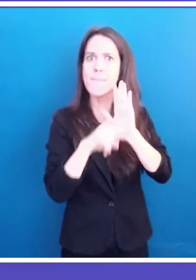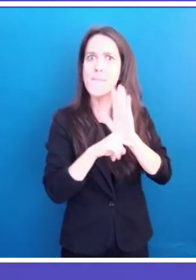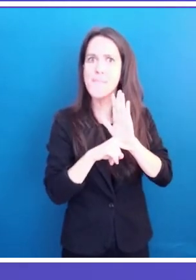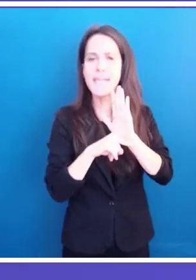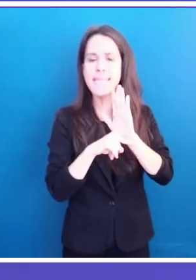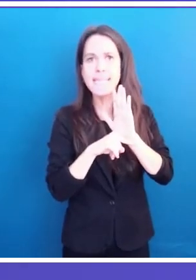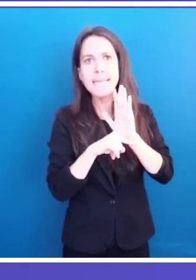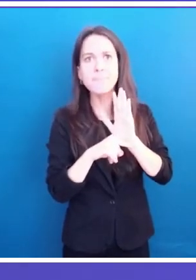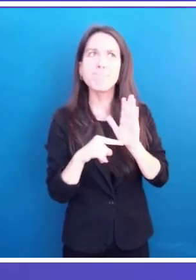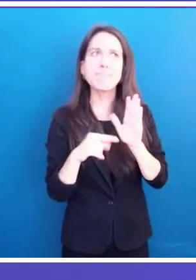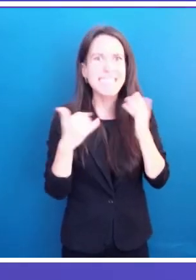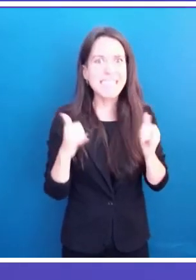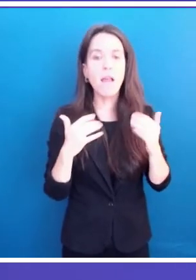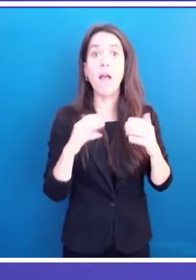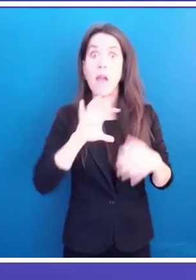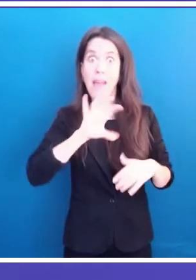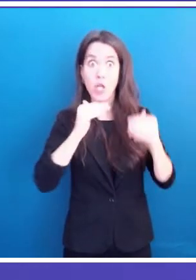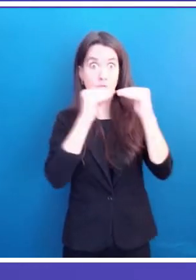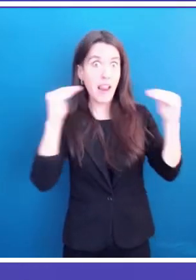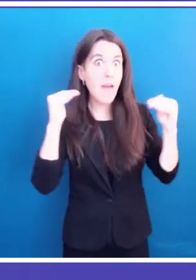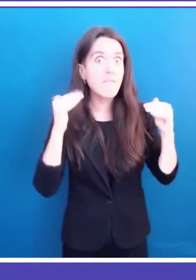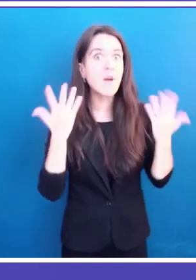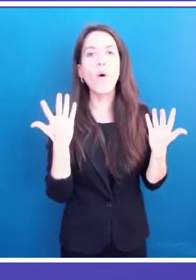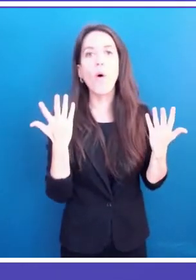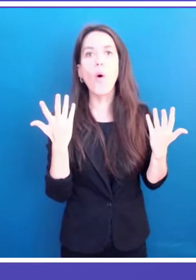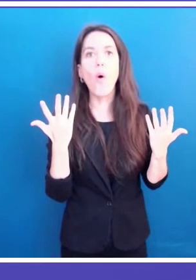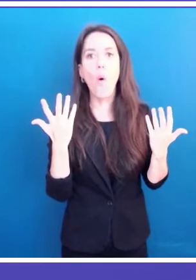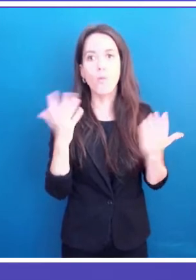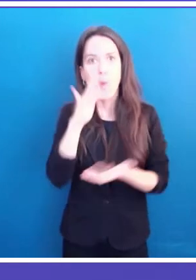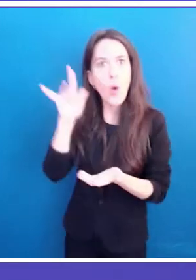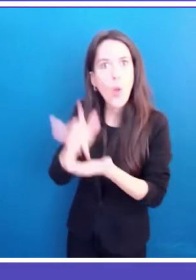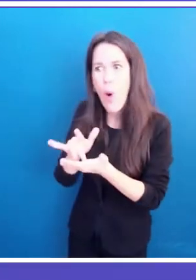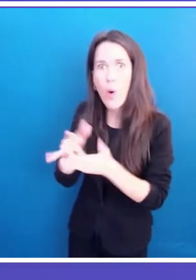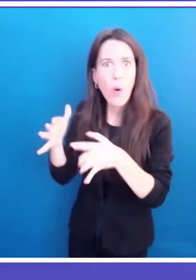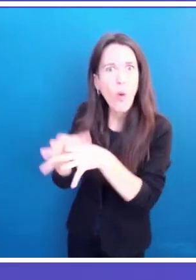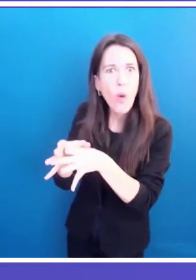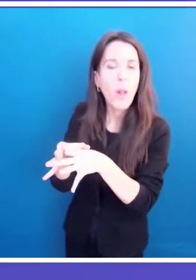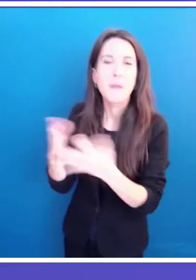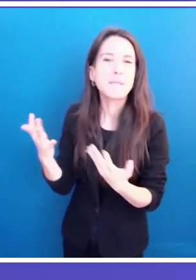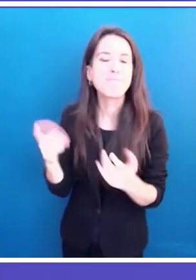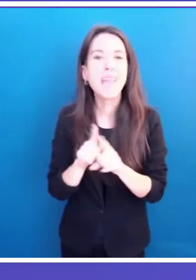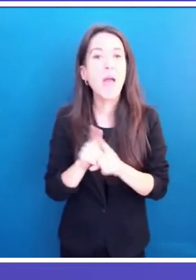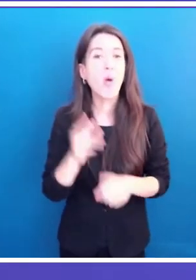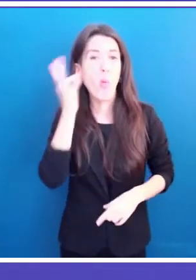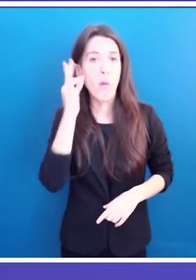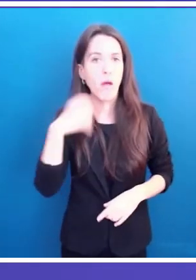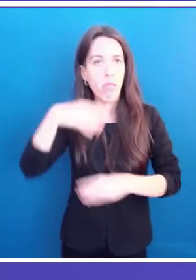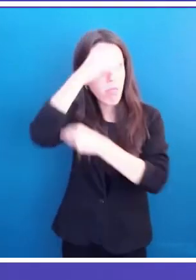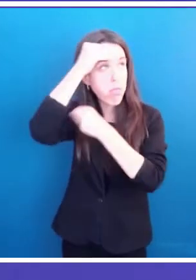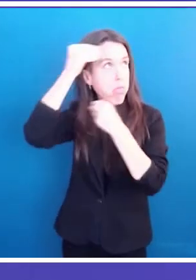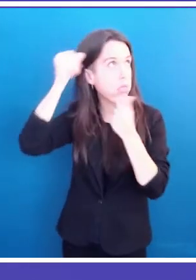ولكن لم تأخذ في الحسبان مقاربة جندرية على المستوى المحلي والدولي. بشكل مختصر، ما